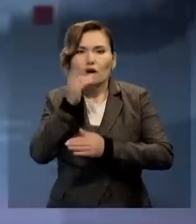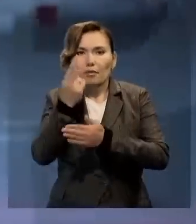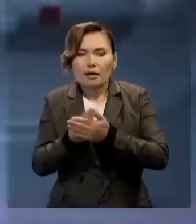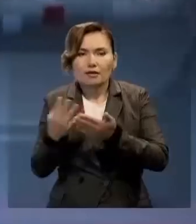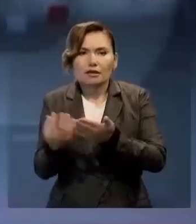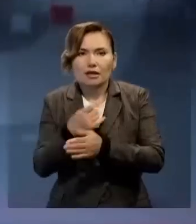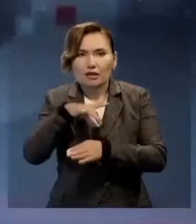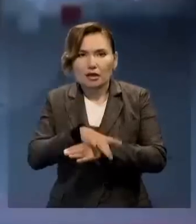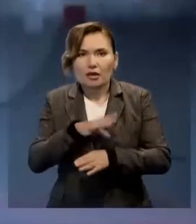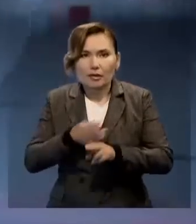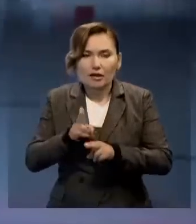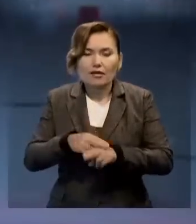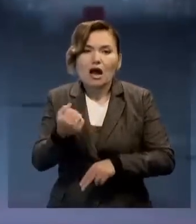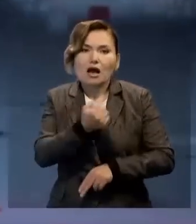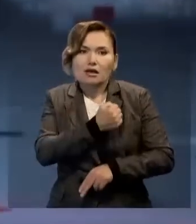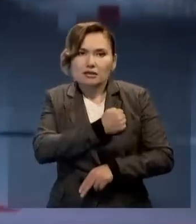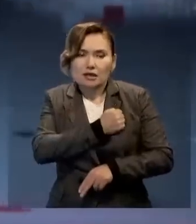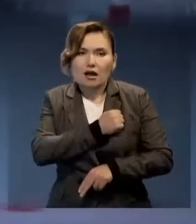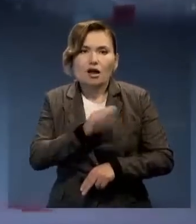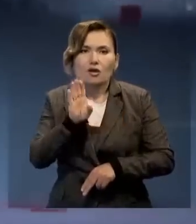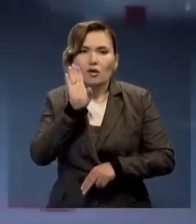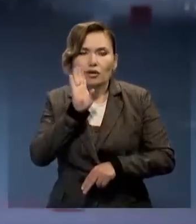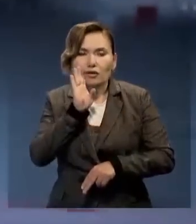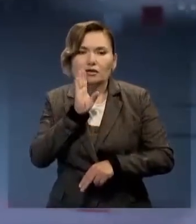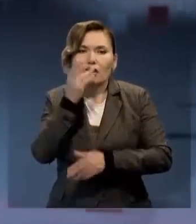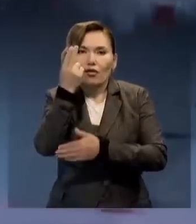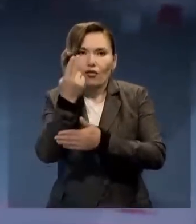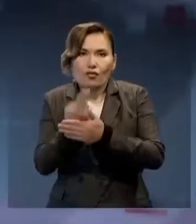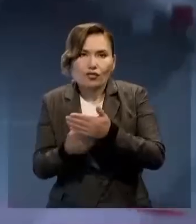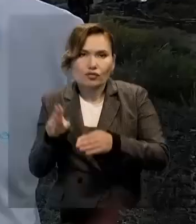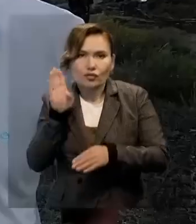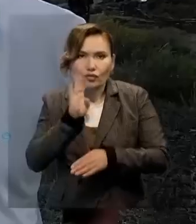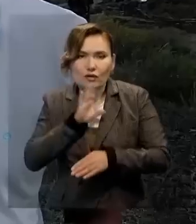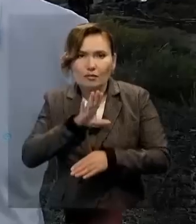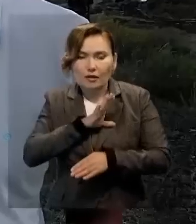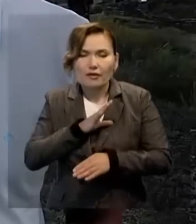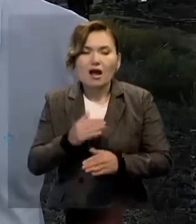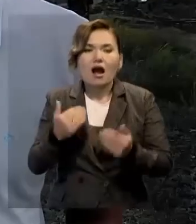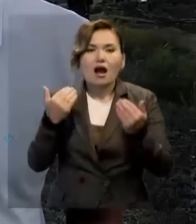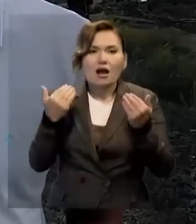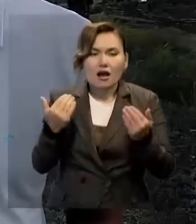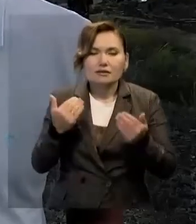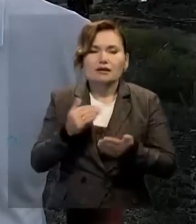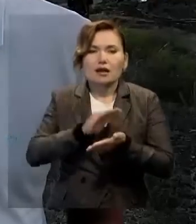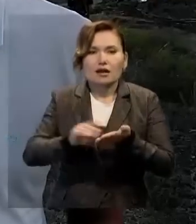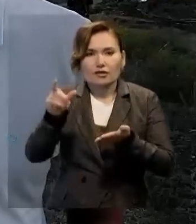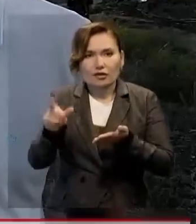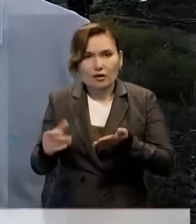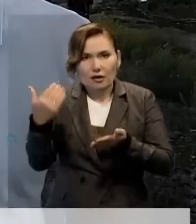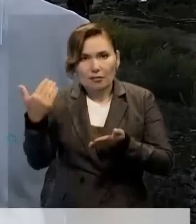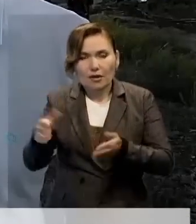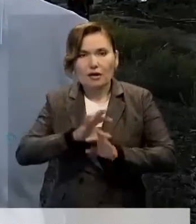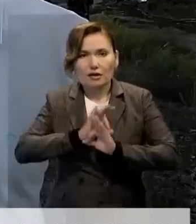үміт үзбеген еді. Өкінішке қарай қыз бала жасанды су қоймасына батып кеткен екен. Дәл қазір бізбен тікелей эфирге өңірдегі